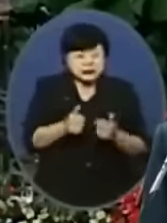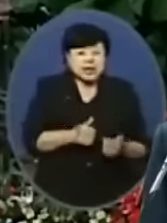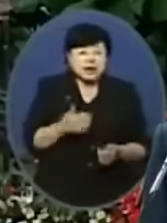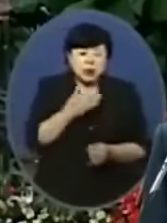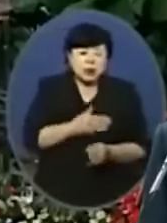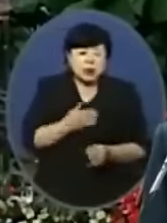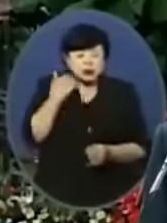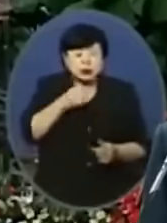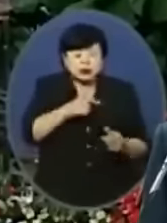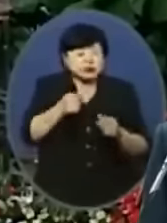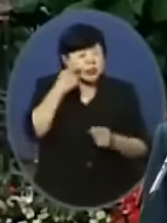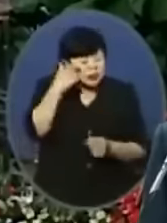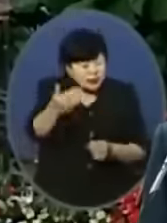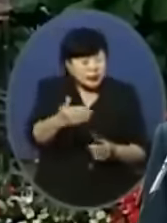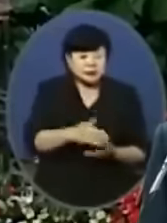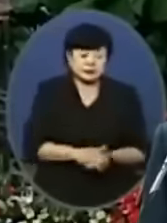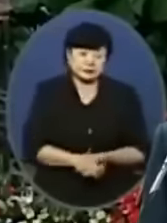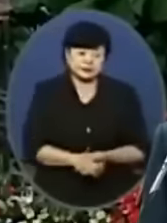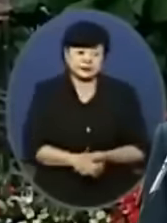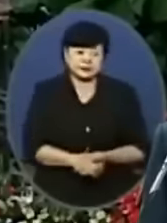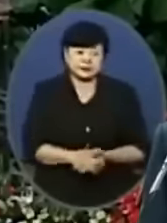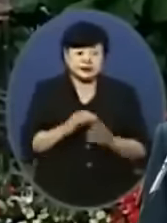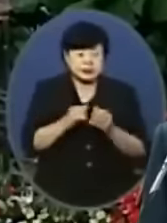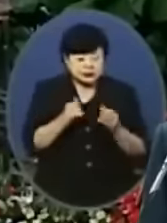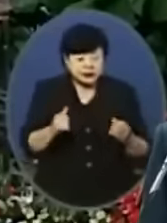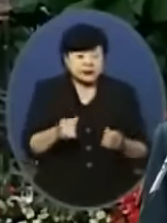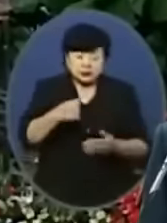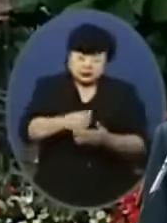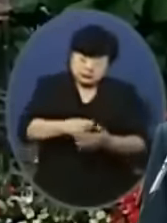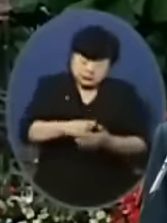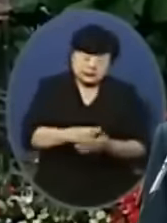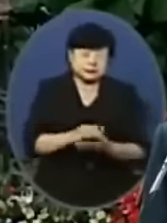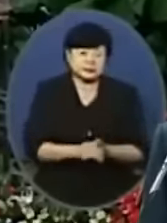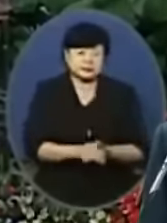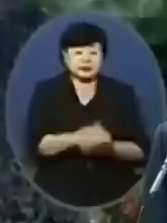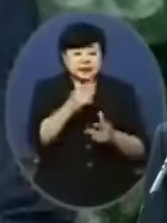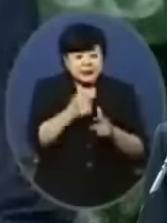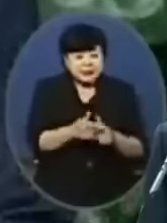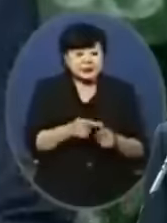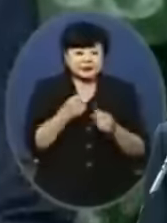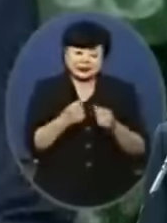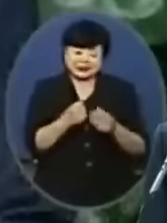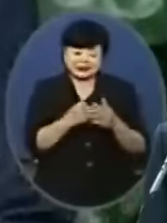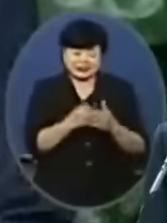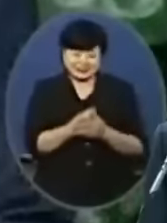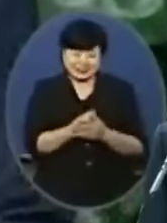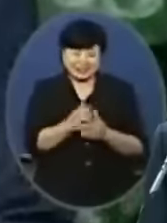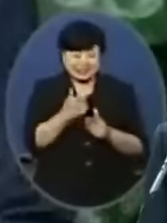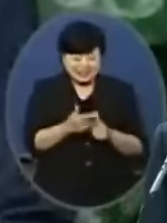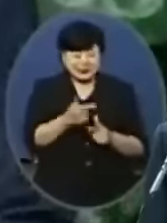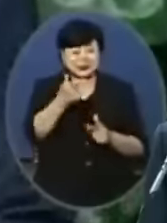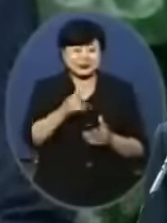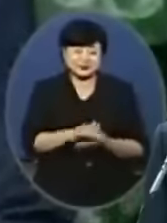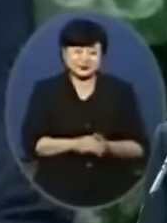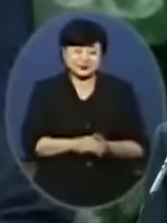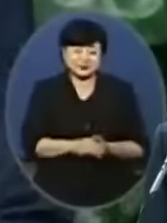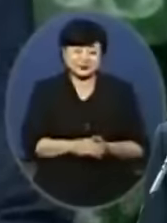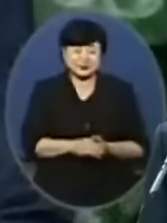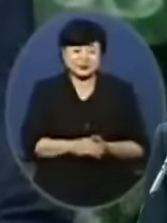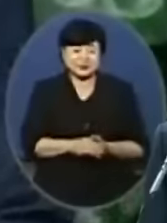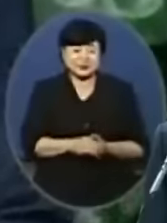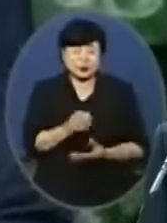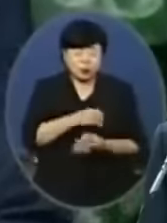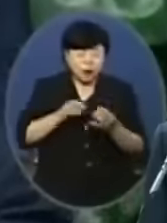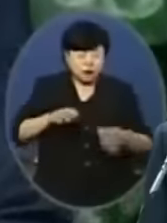몸에서 누가 나를 건져내려고 세상 사람들은 탄식합니다만 우리는 예수님이 계시기 때문에 예수님은